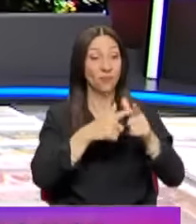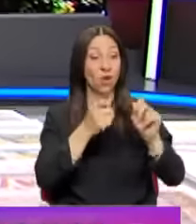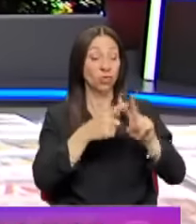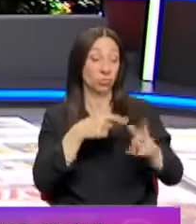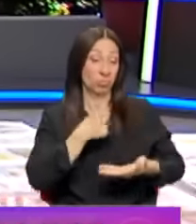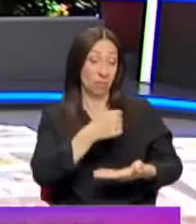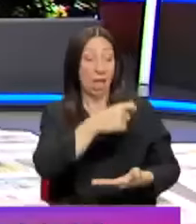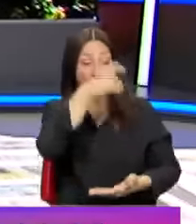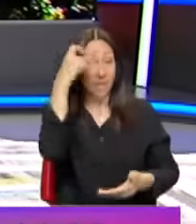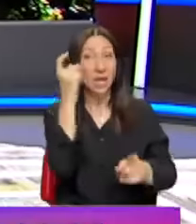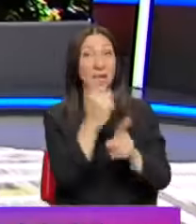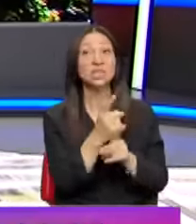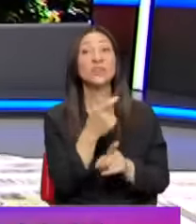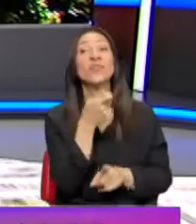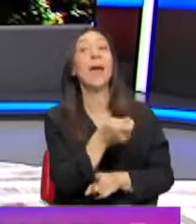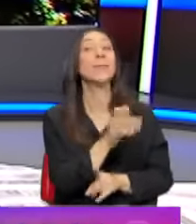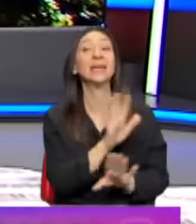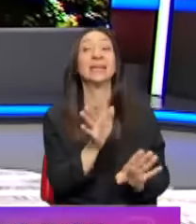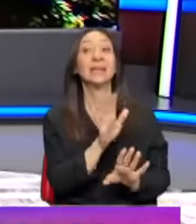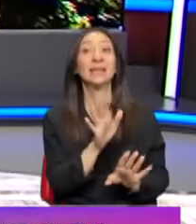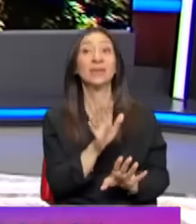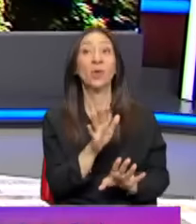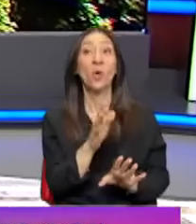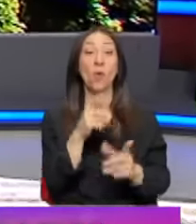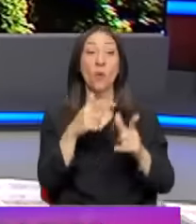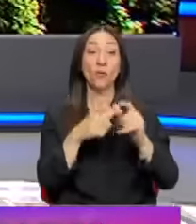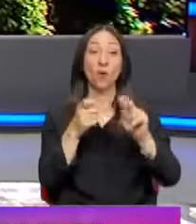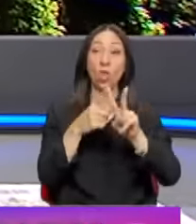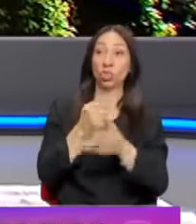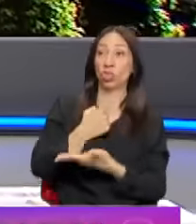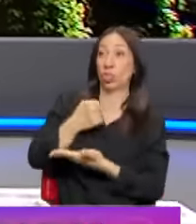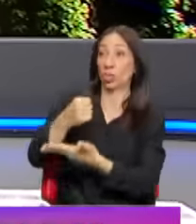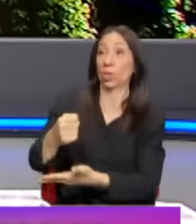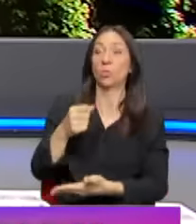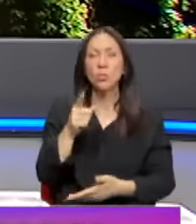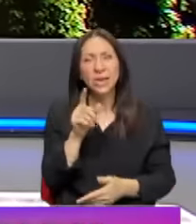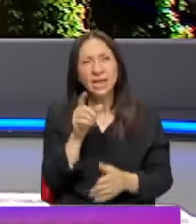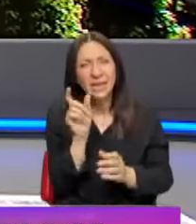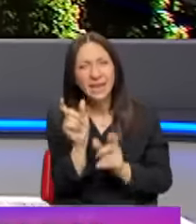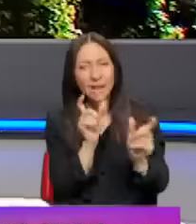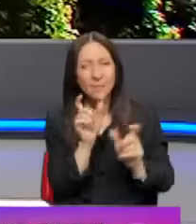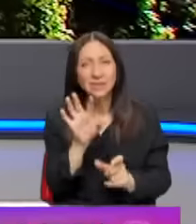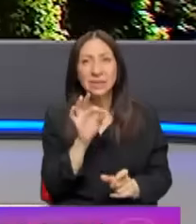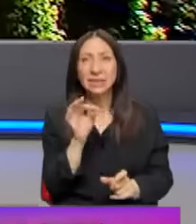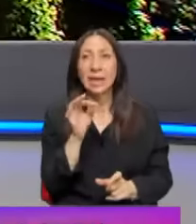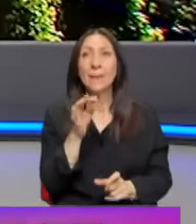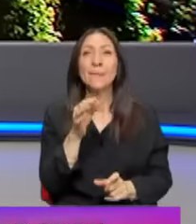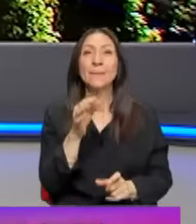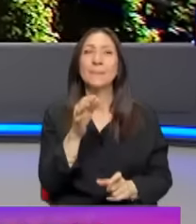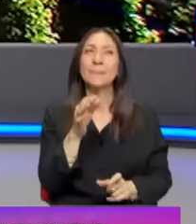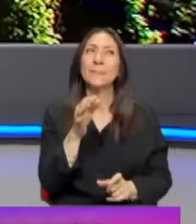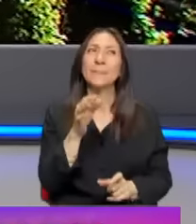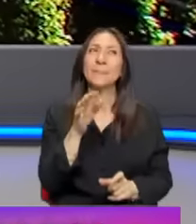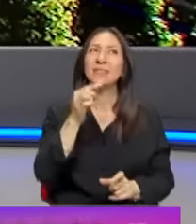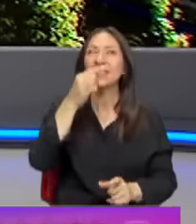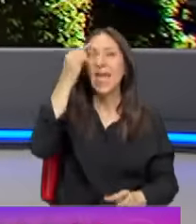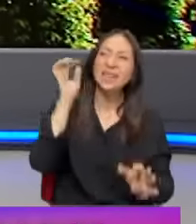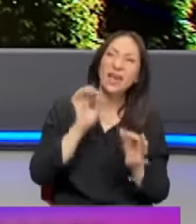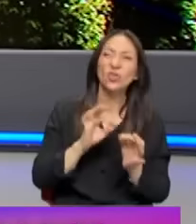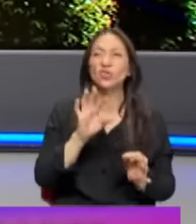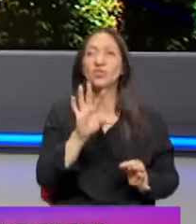hani emeklerinin karşılığını vermek yerine fonladığını düşünen bakan bu kelime seçimini tesadüfen yapmıyor derlerdi eğer.